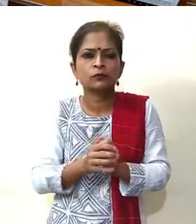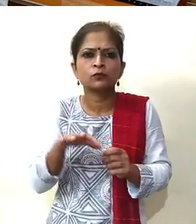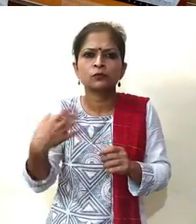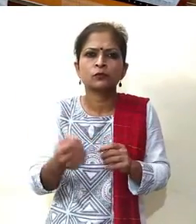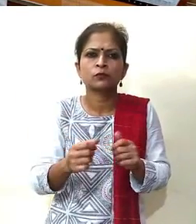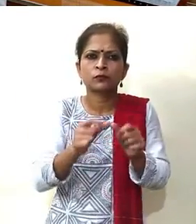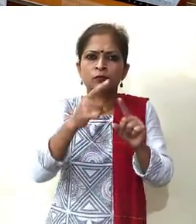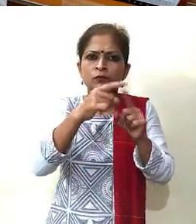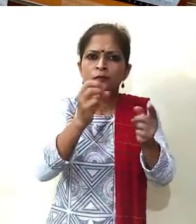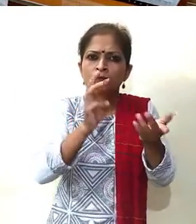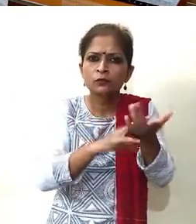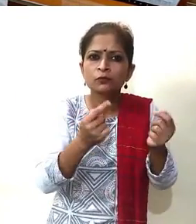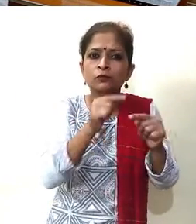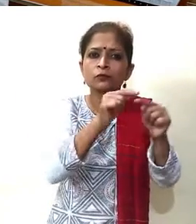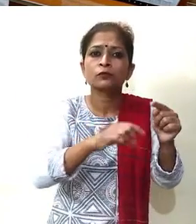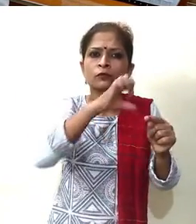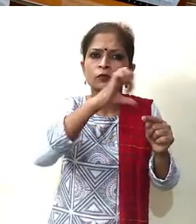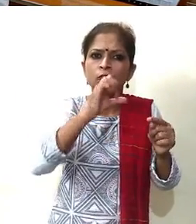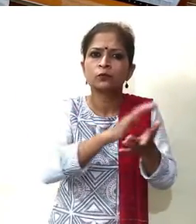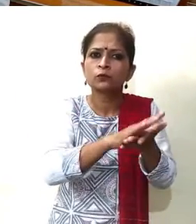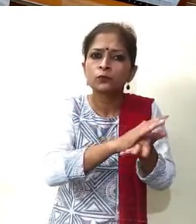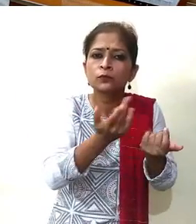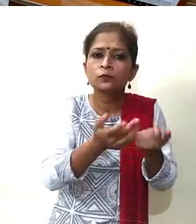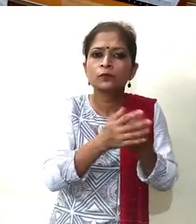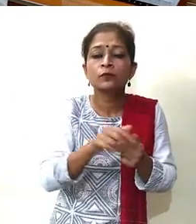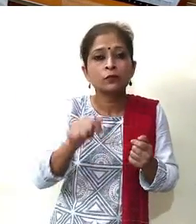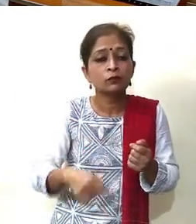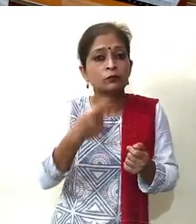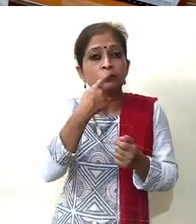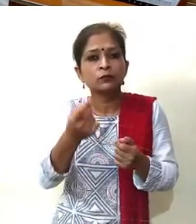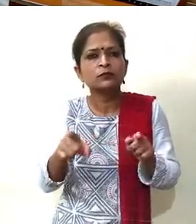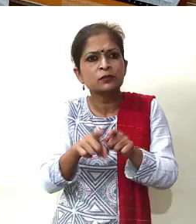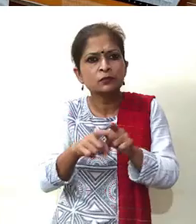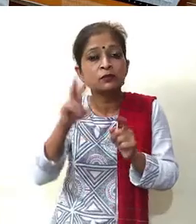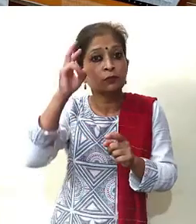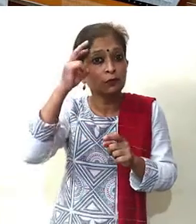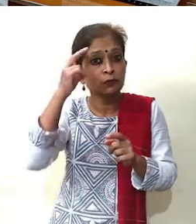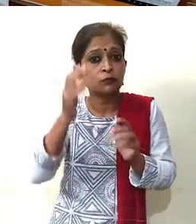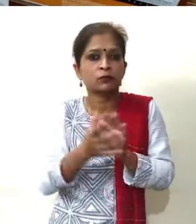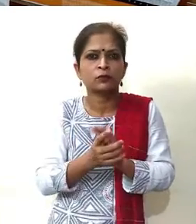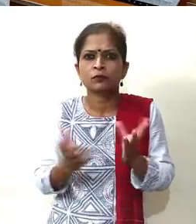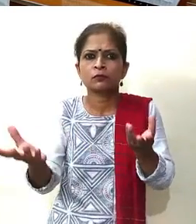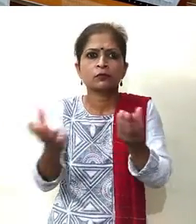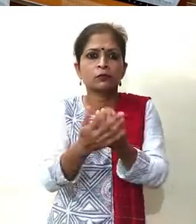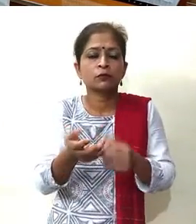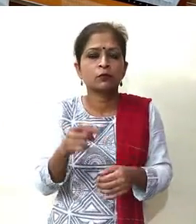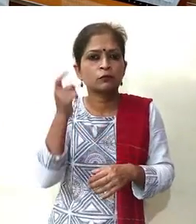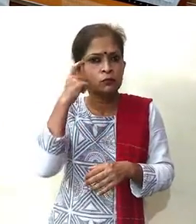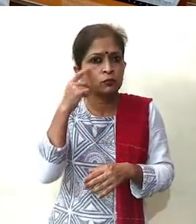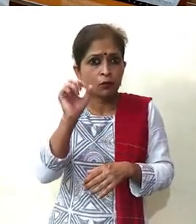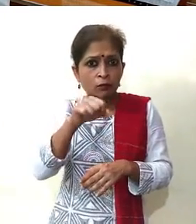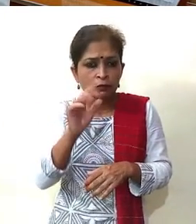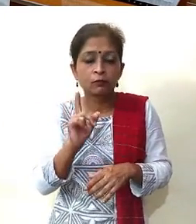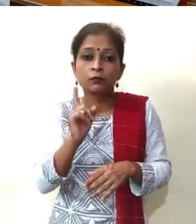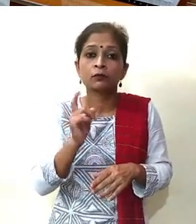का 99% हिस्सा खाली है तो ये ठोस कैसे है? तो उनका कहना ये माया है, ऐसा भ्रमता है कि है लेकिन है